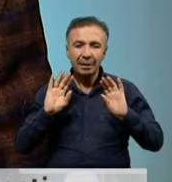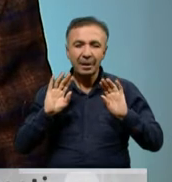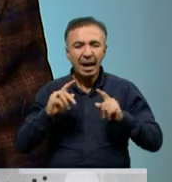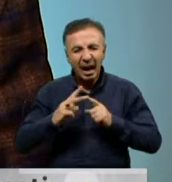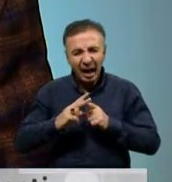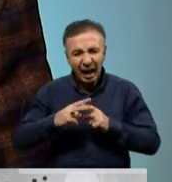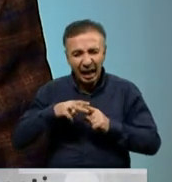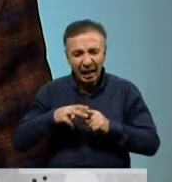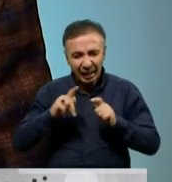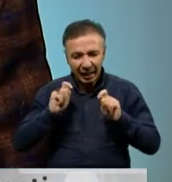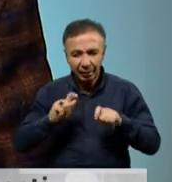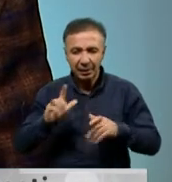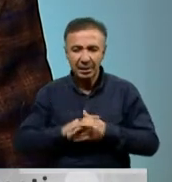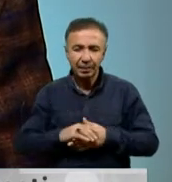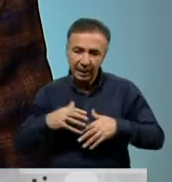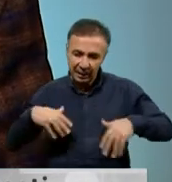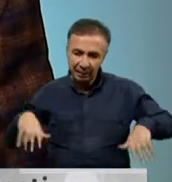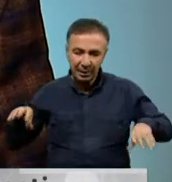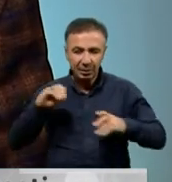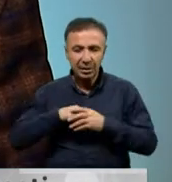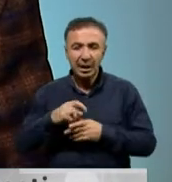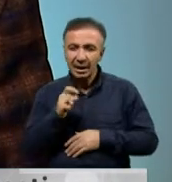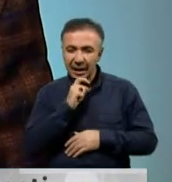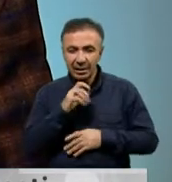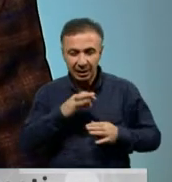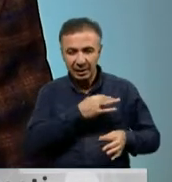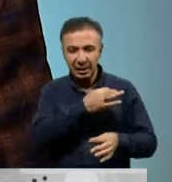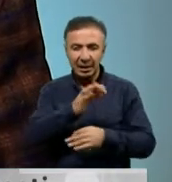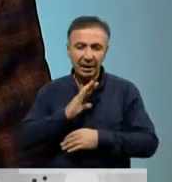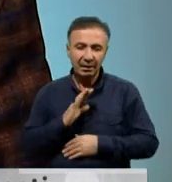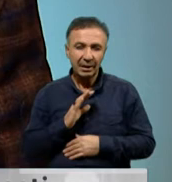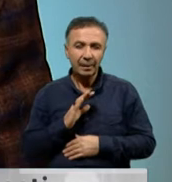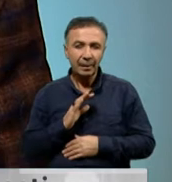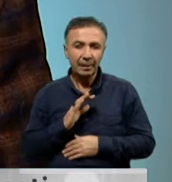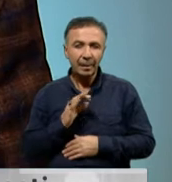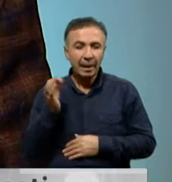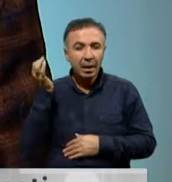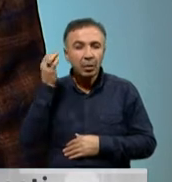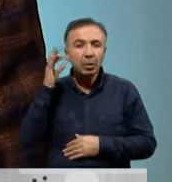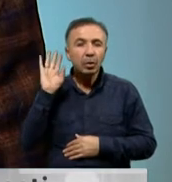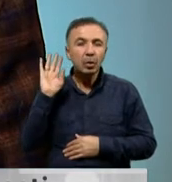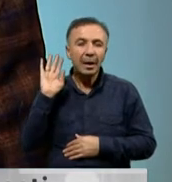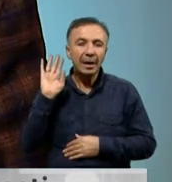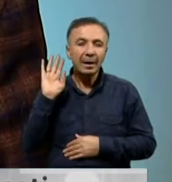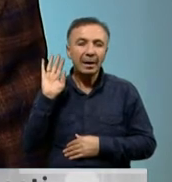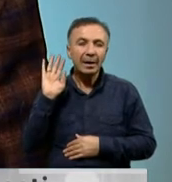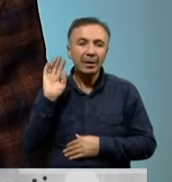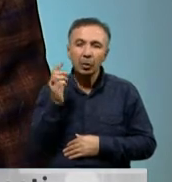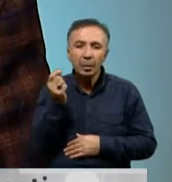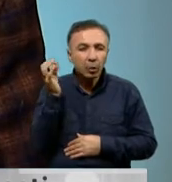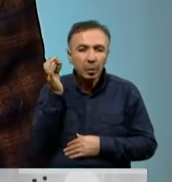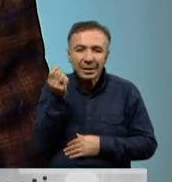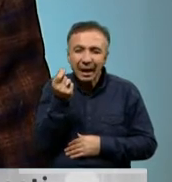cemaatimiz için de Yaşlı insanlar da var duyma melekesi az olan insanlar da var O ne yapıyor